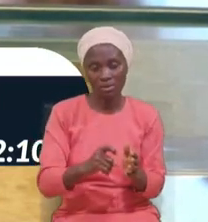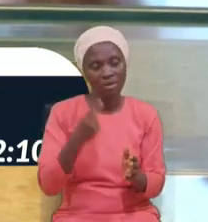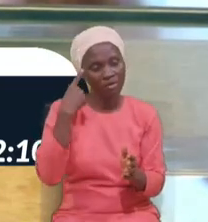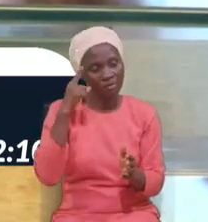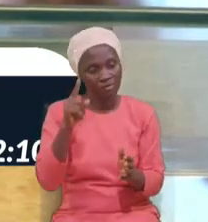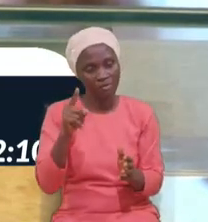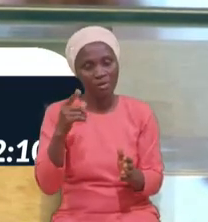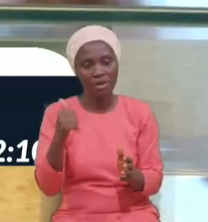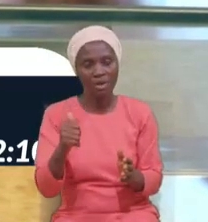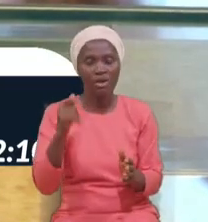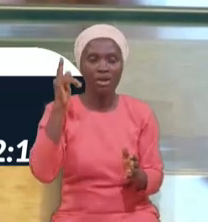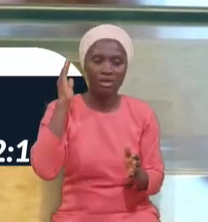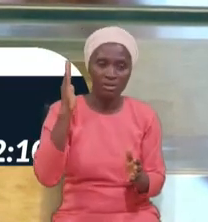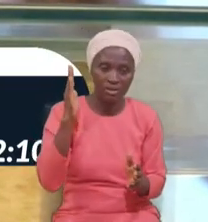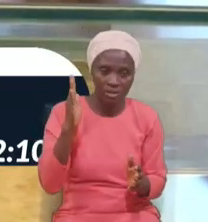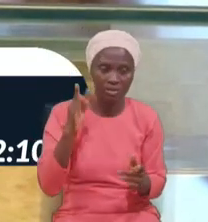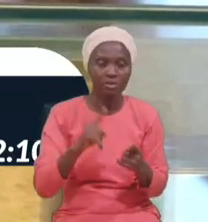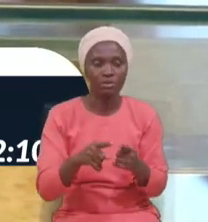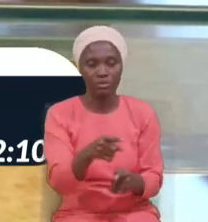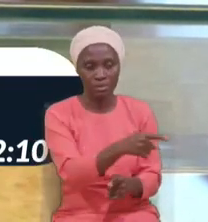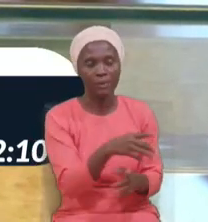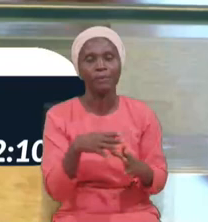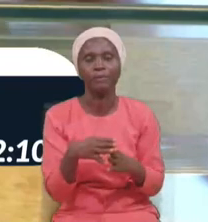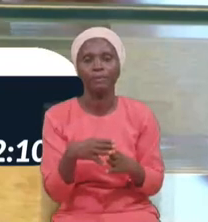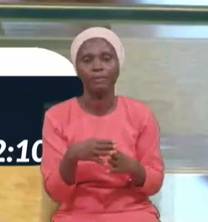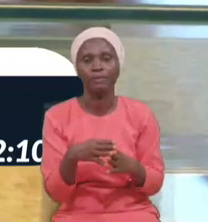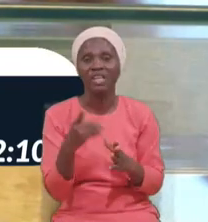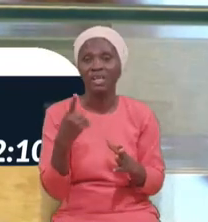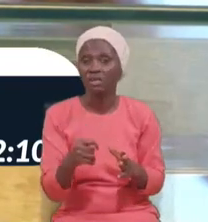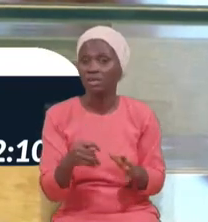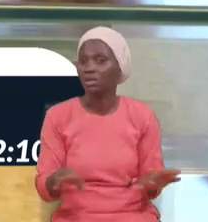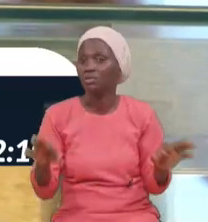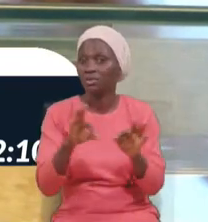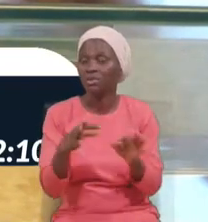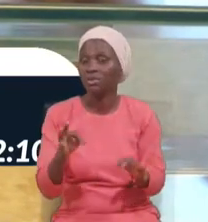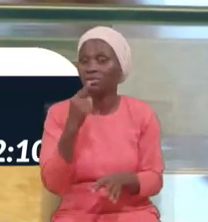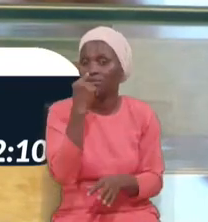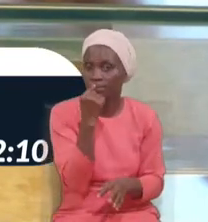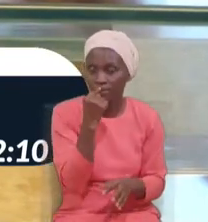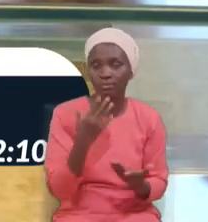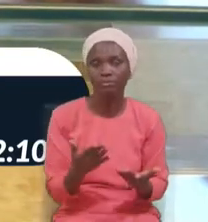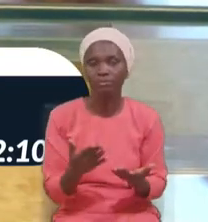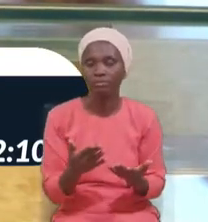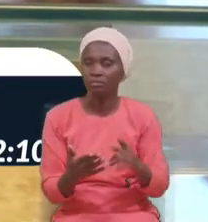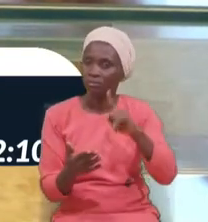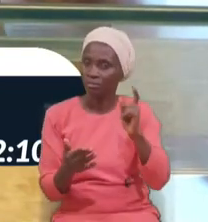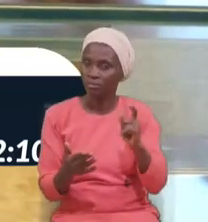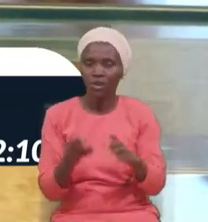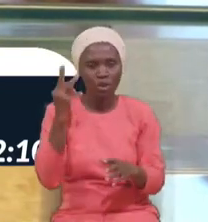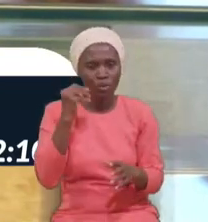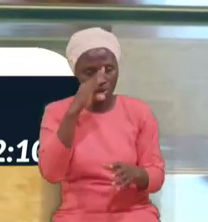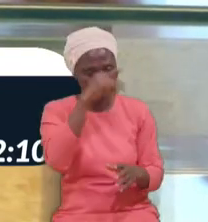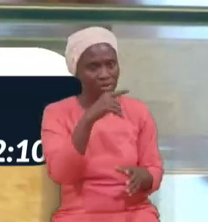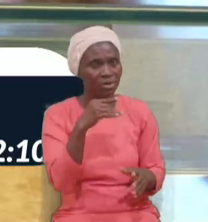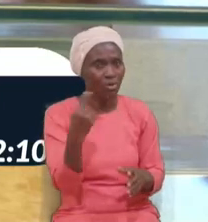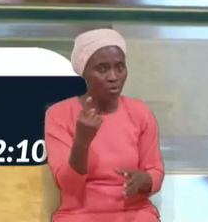afin que cela leur serve de témoignage. La particularité du silence. Est-ce lui